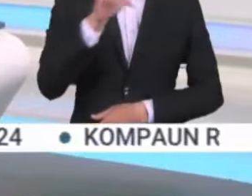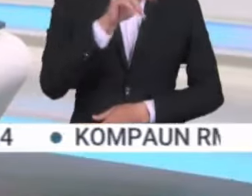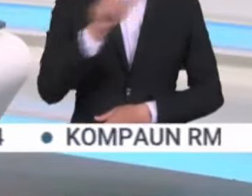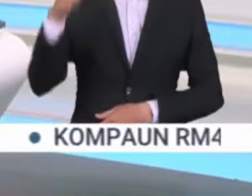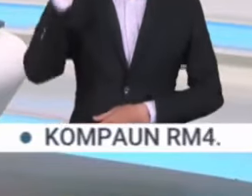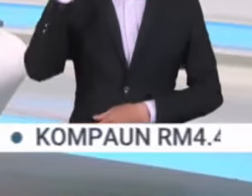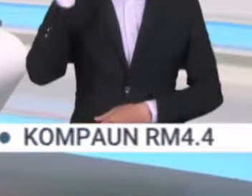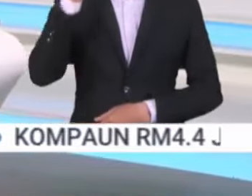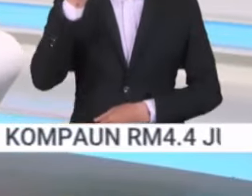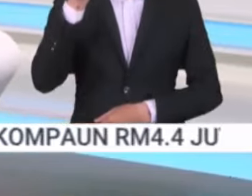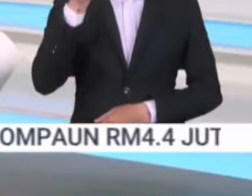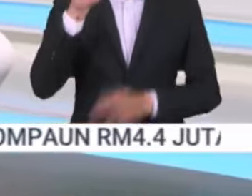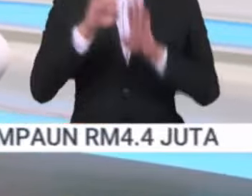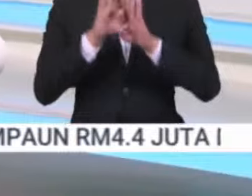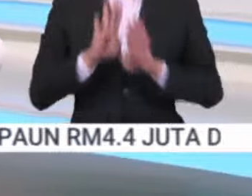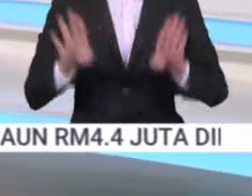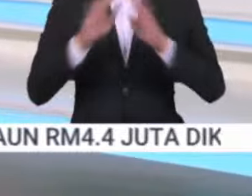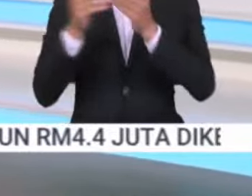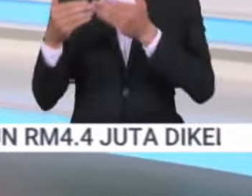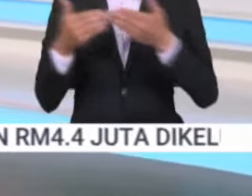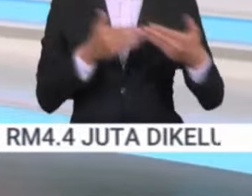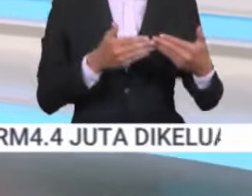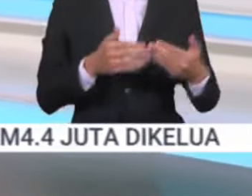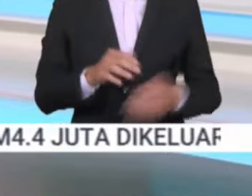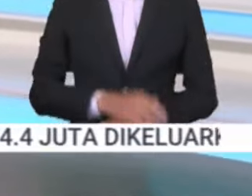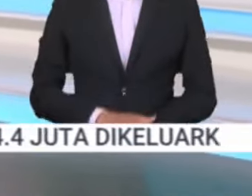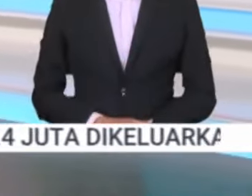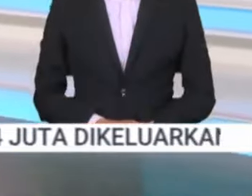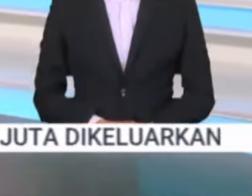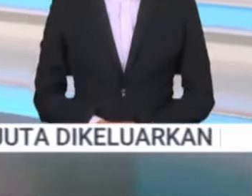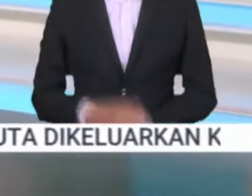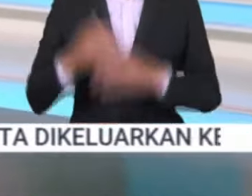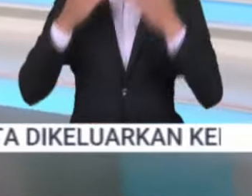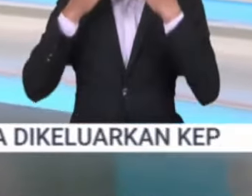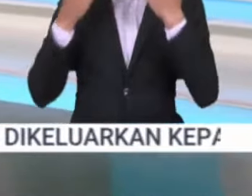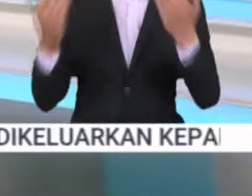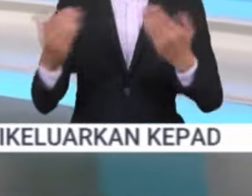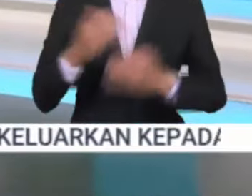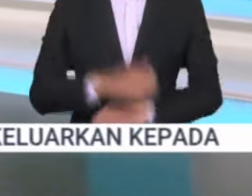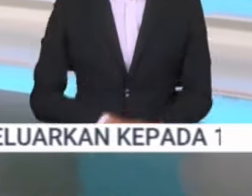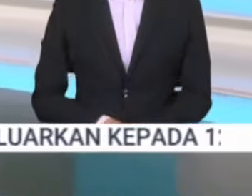untuk perkembangan berita selanjutnya. Syahira, silakan. Buma, terima kasih.